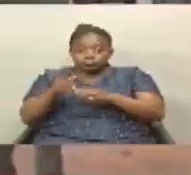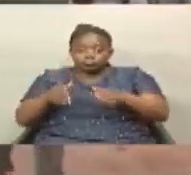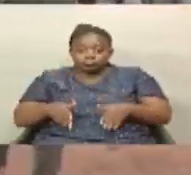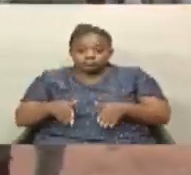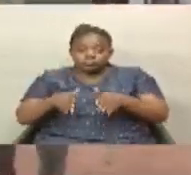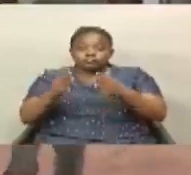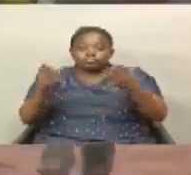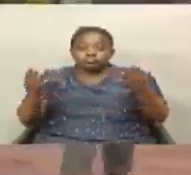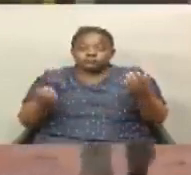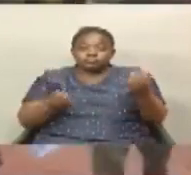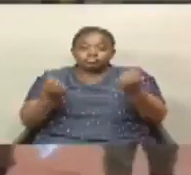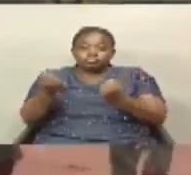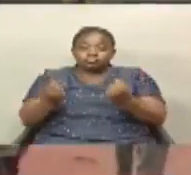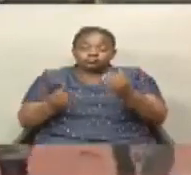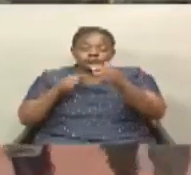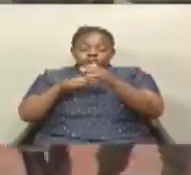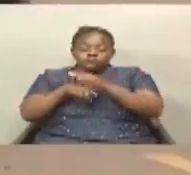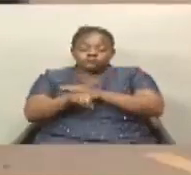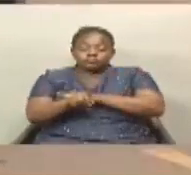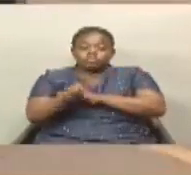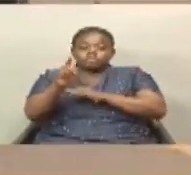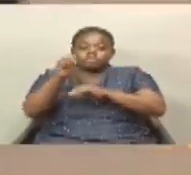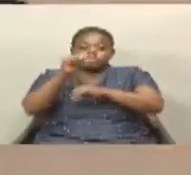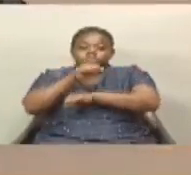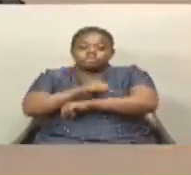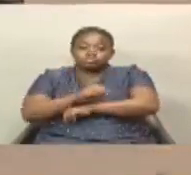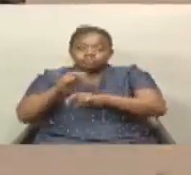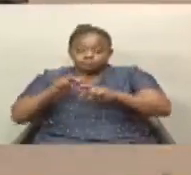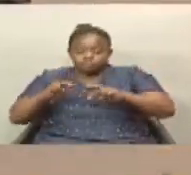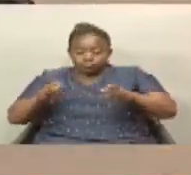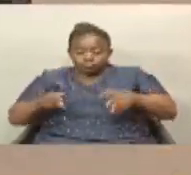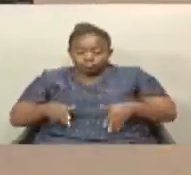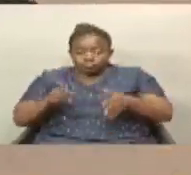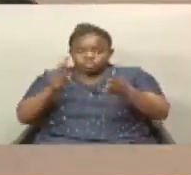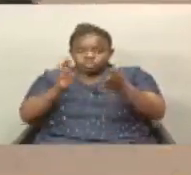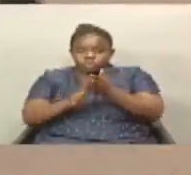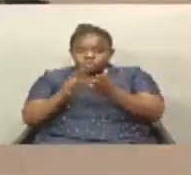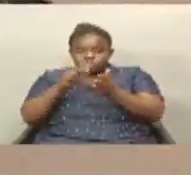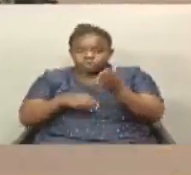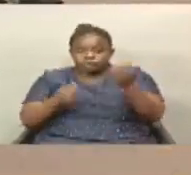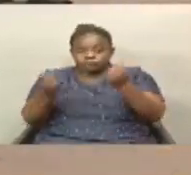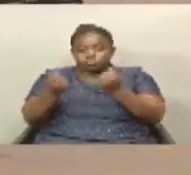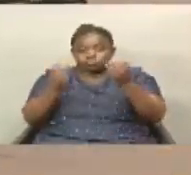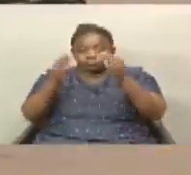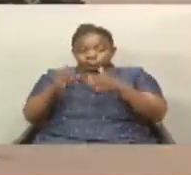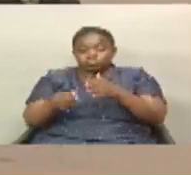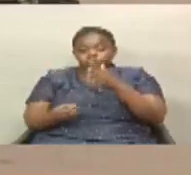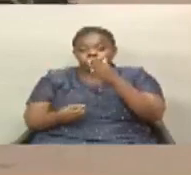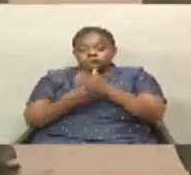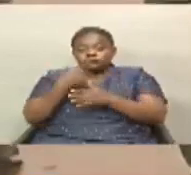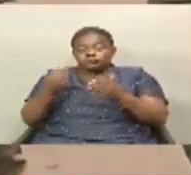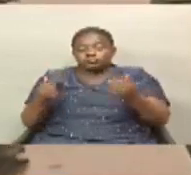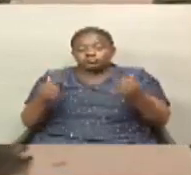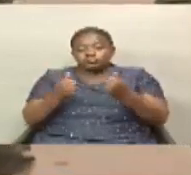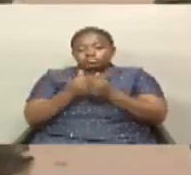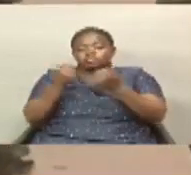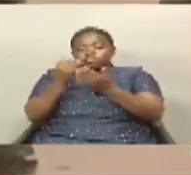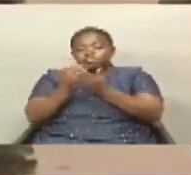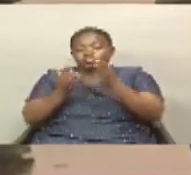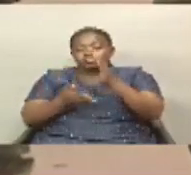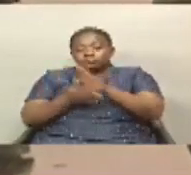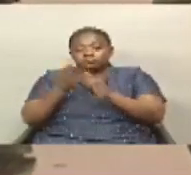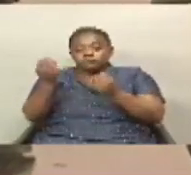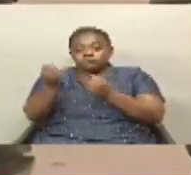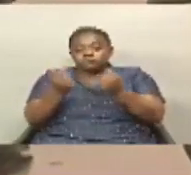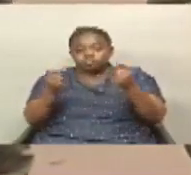ekimotoka ekyalumbye essomero beekenenyiza oluguudo ne bakisuula nti omugoba wa loole yavuddeko akabenje olw'okufukisa ekimama nga